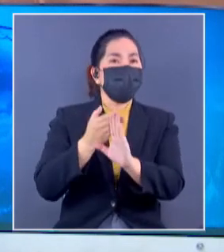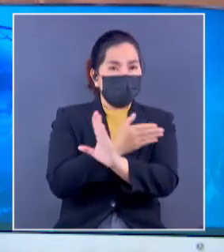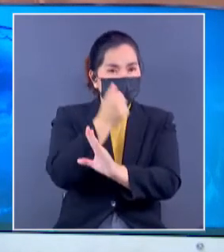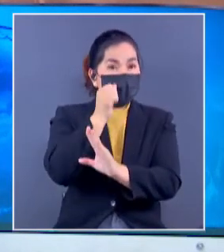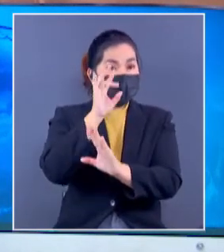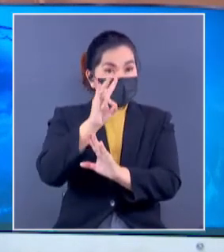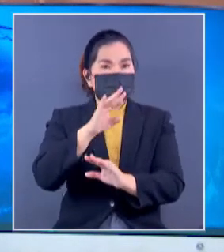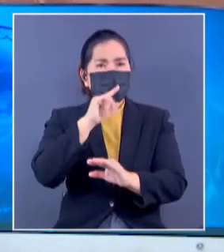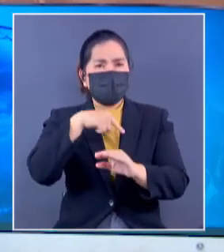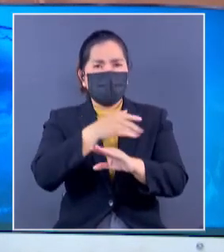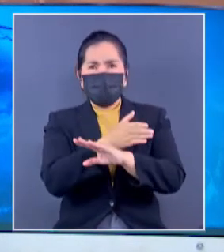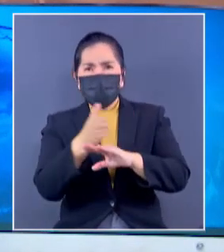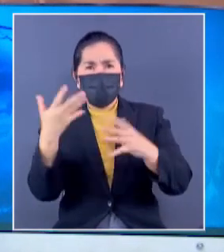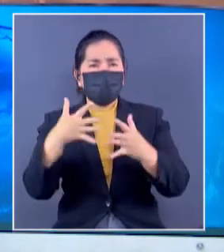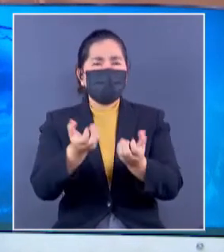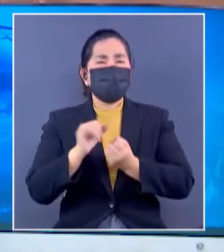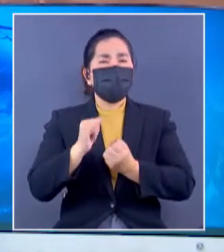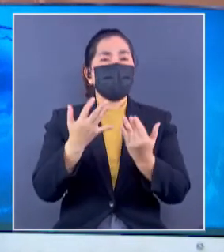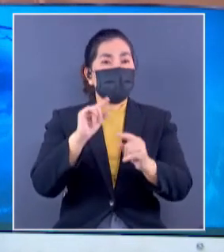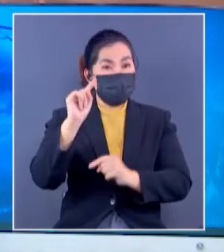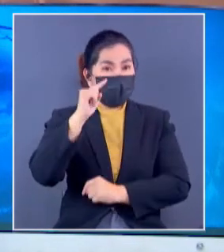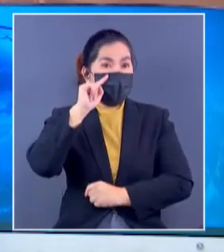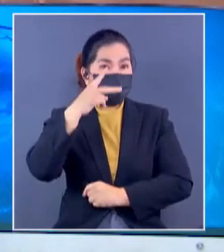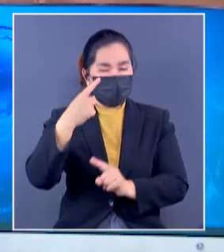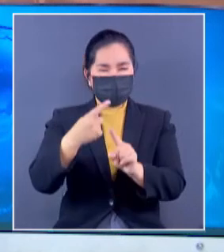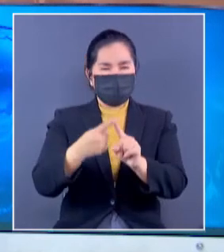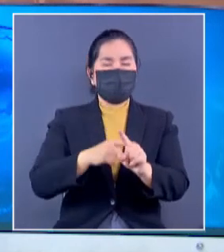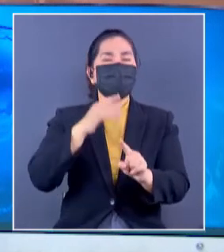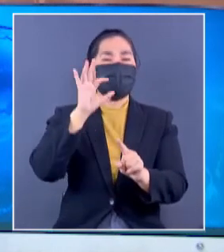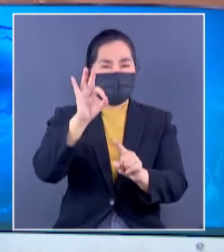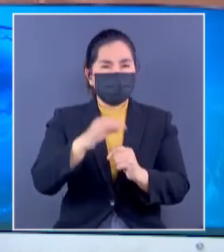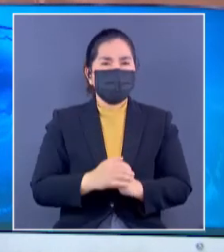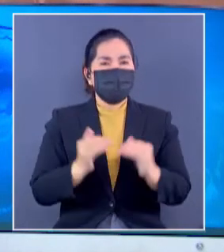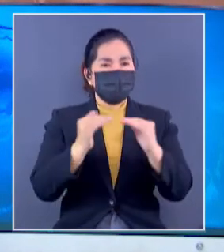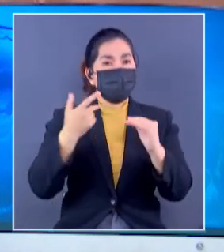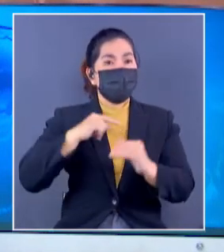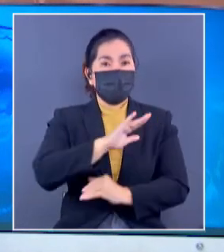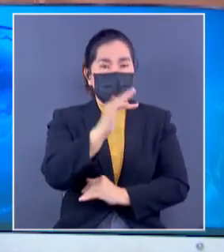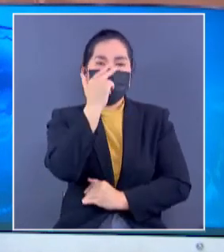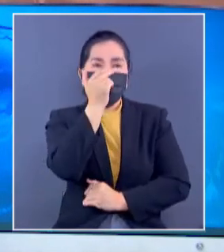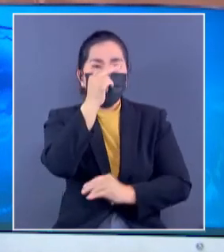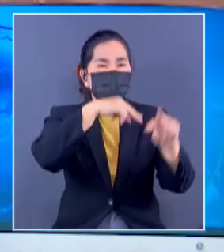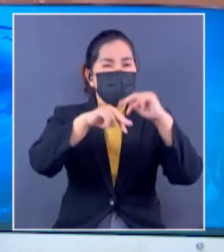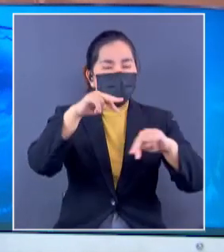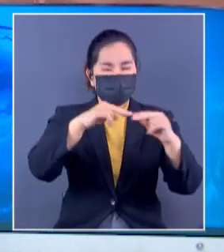ไว้รอรอบที่2กันยายนนั่นเอง ครับ สิทธิ์ของคุณผลประโยชน์ของคุณอย่าละเลยนะคะเข้าไปตรวจสอบดูแลด้วยนะคะ